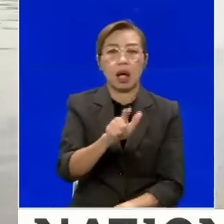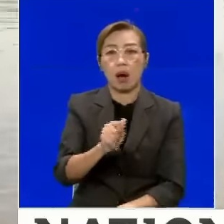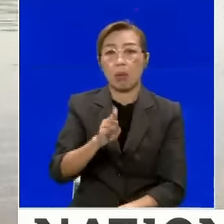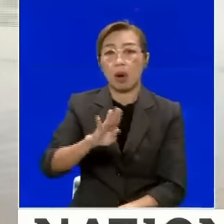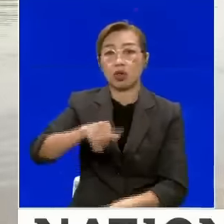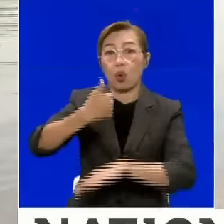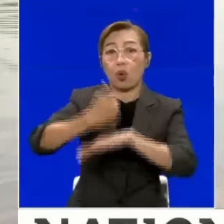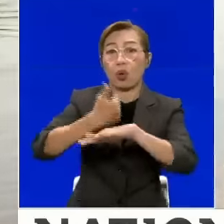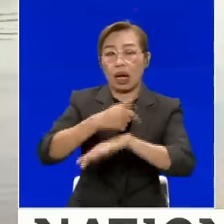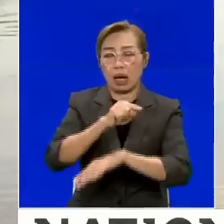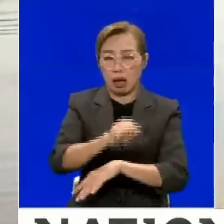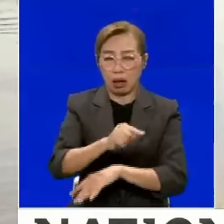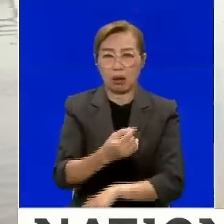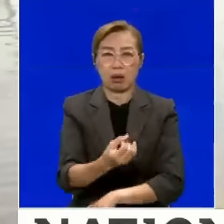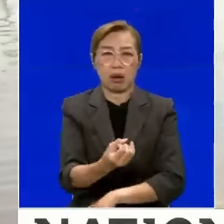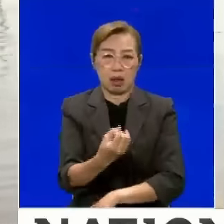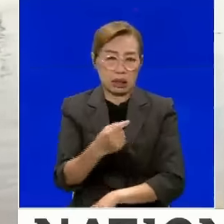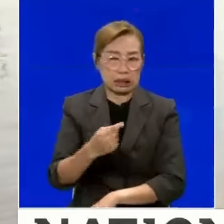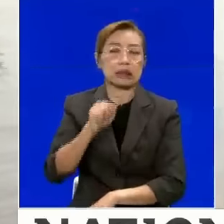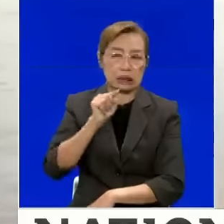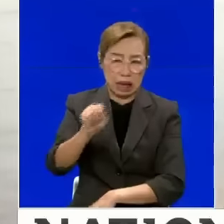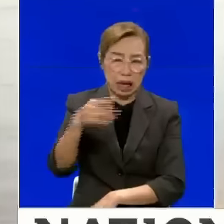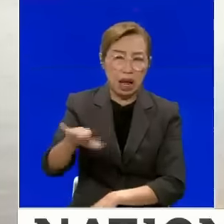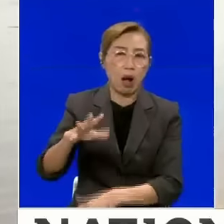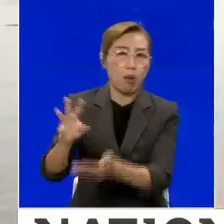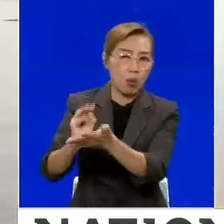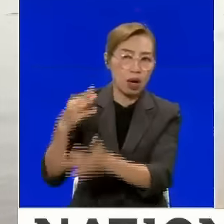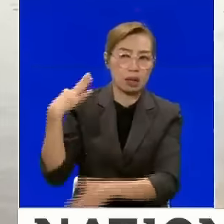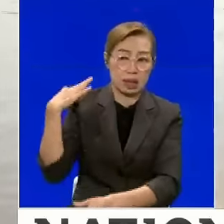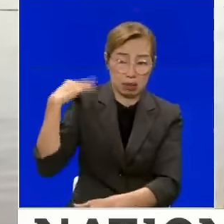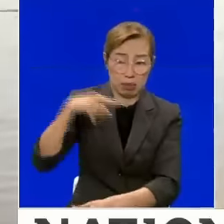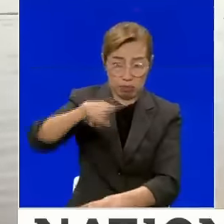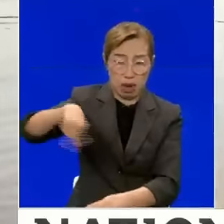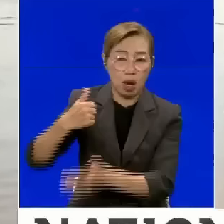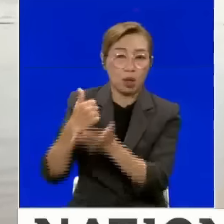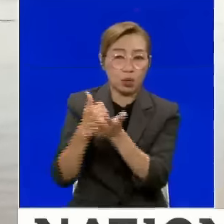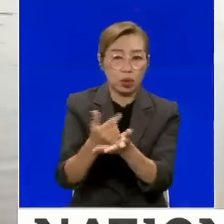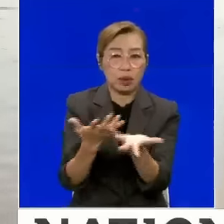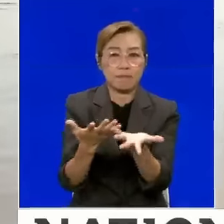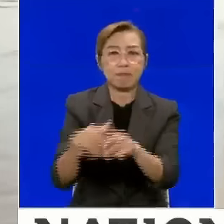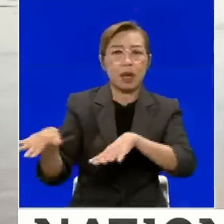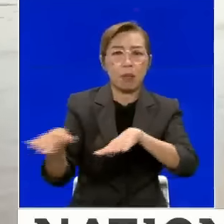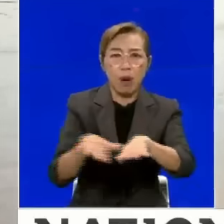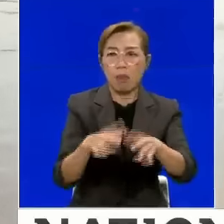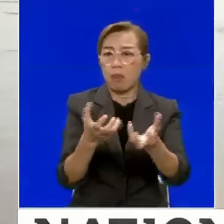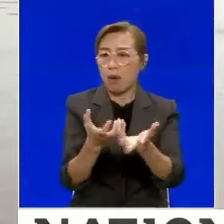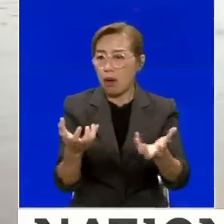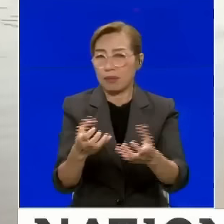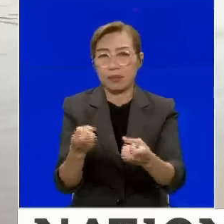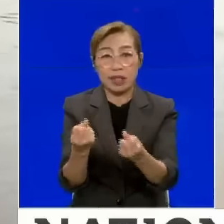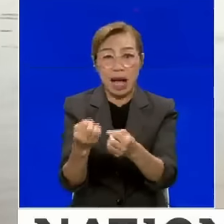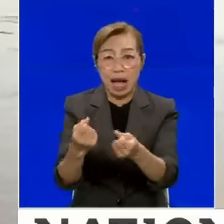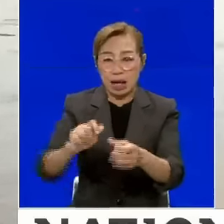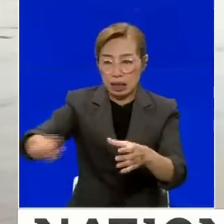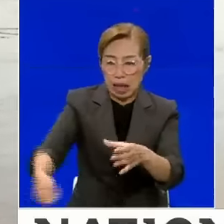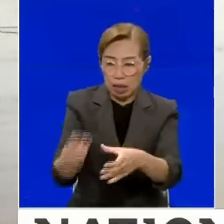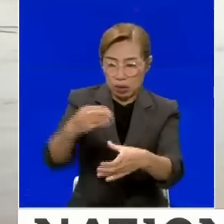งการให้หน่วยกู้ชีพกู้ภัยนะได้ทำเตรียมสแตนบายกระสอบทราย